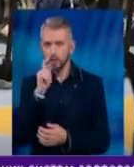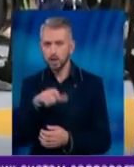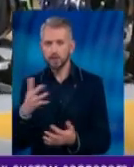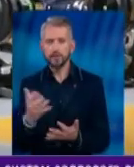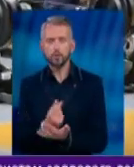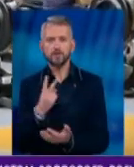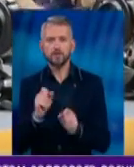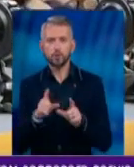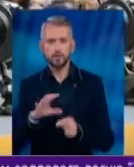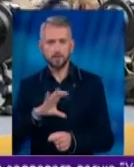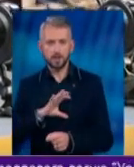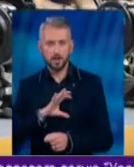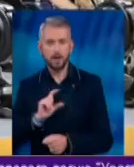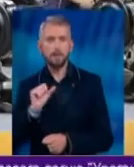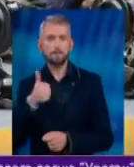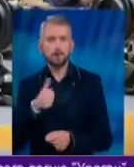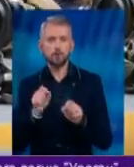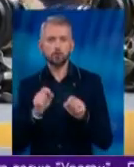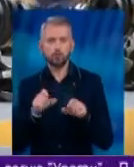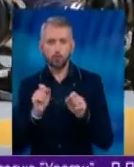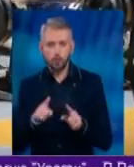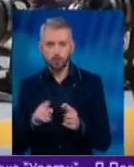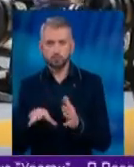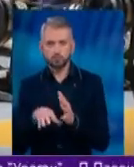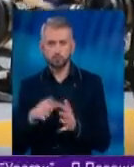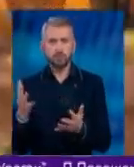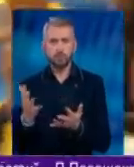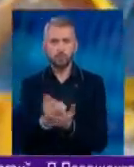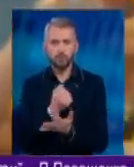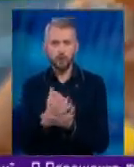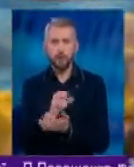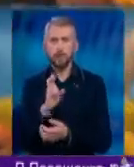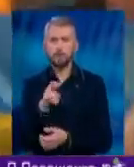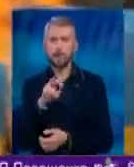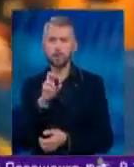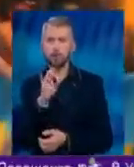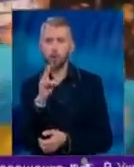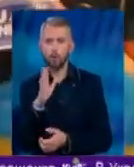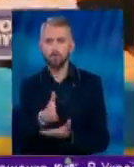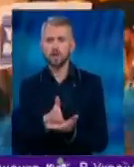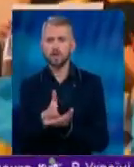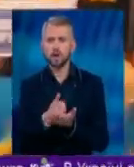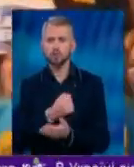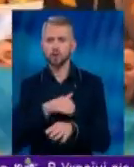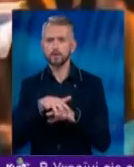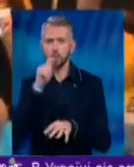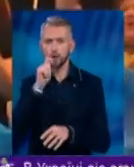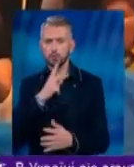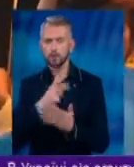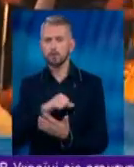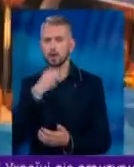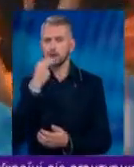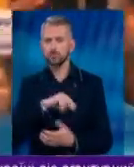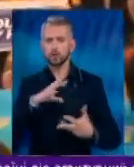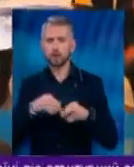медалі. Перше золото для збірної у важкій боротьбі завоював Олександр Білобоков. Ветеран Збройних сил України показав найкращий